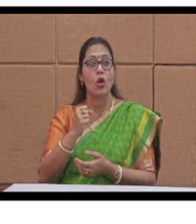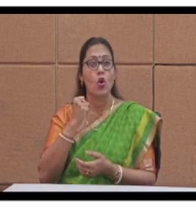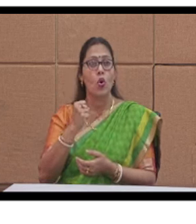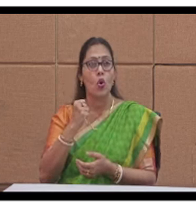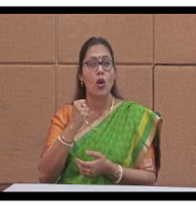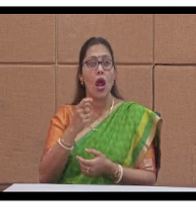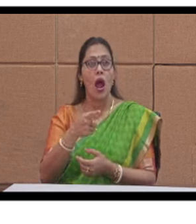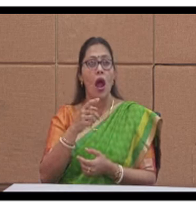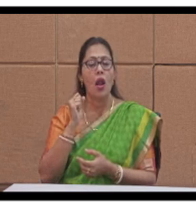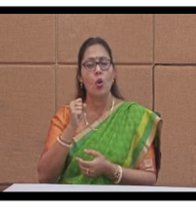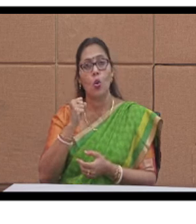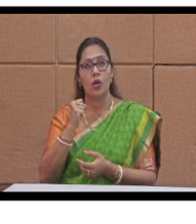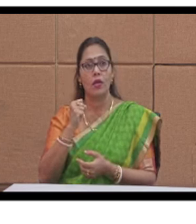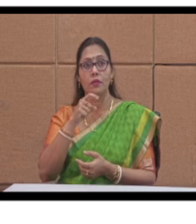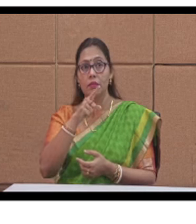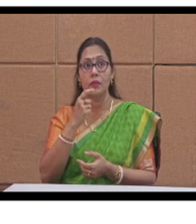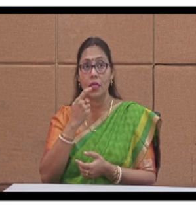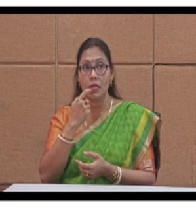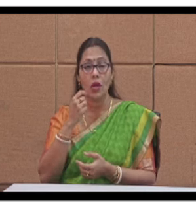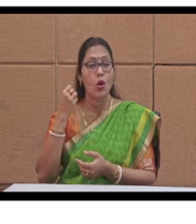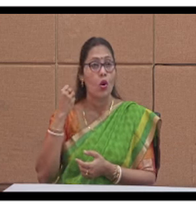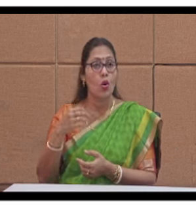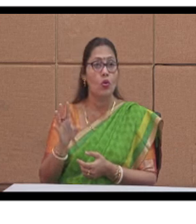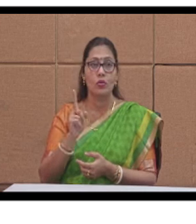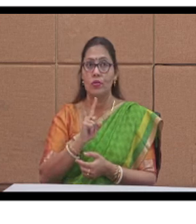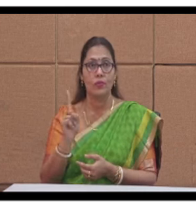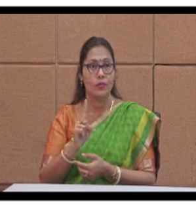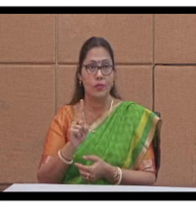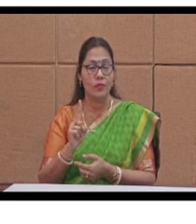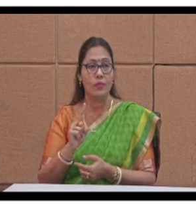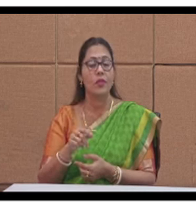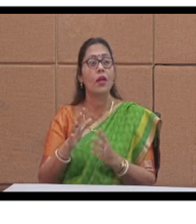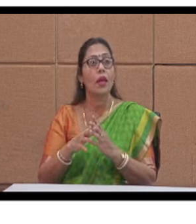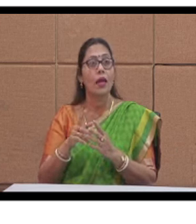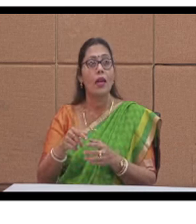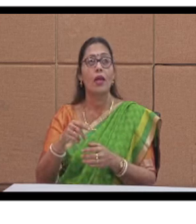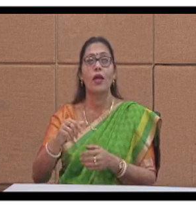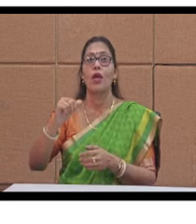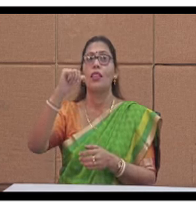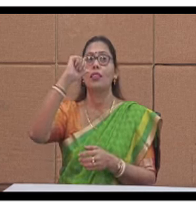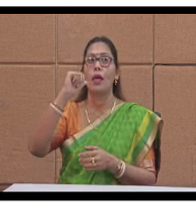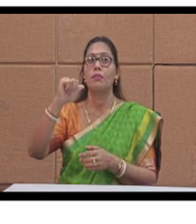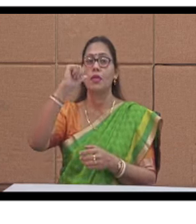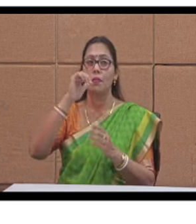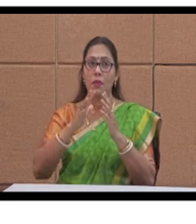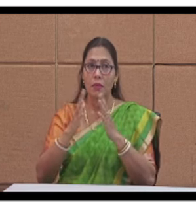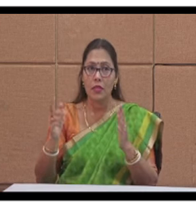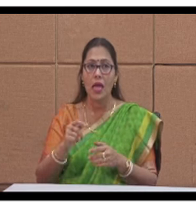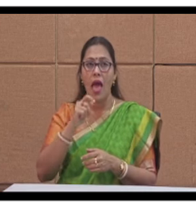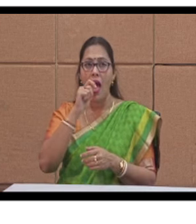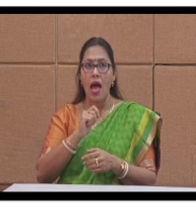কঠিন অংশ তুমি একে কিন্তু নষ্ট করো না খুব বেশি কোল্ড ড্রিংকস